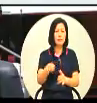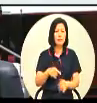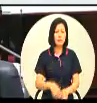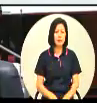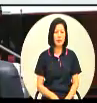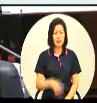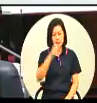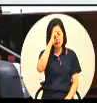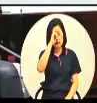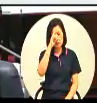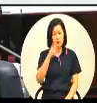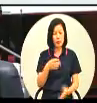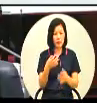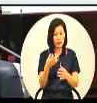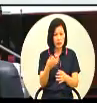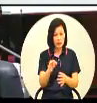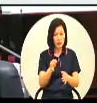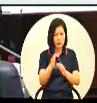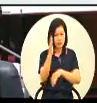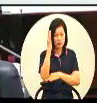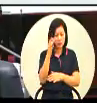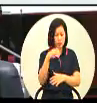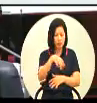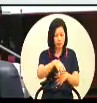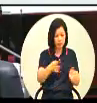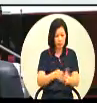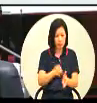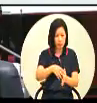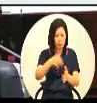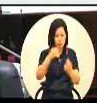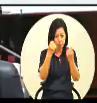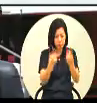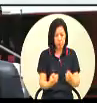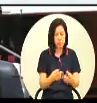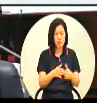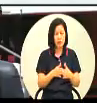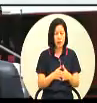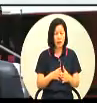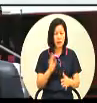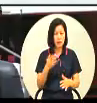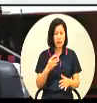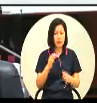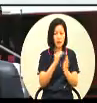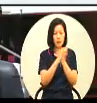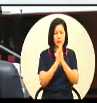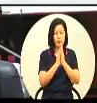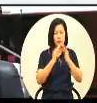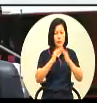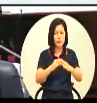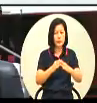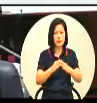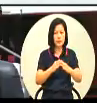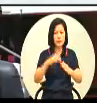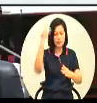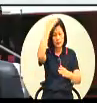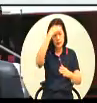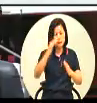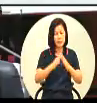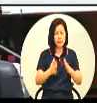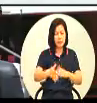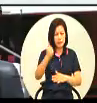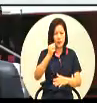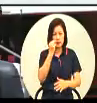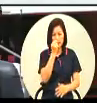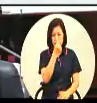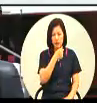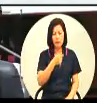进行调降，但是开出第一枪的是我们桃园市的市长郑市长，伊特别希